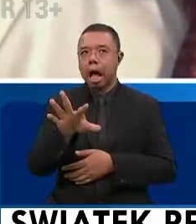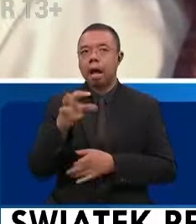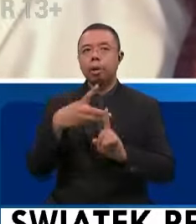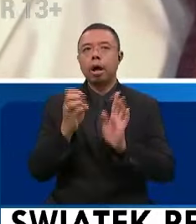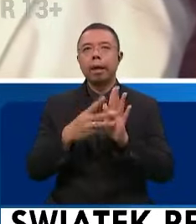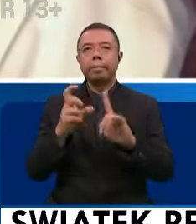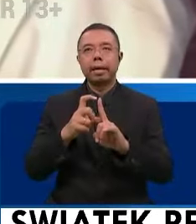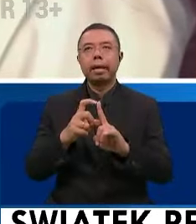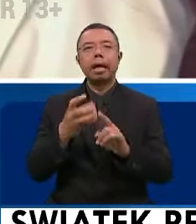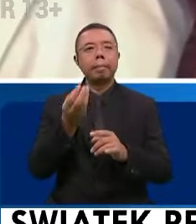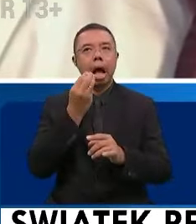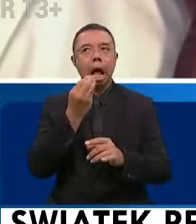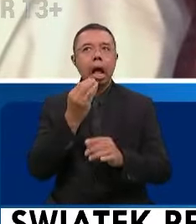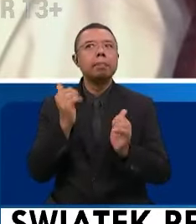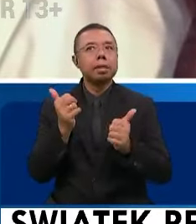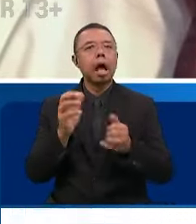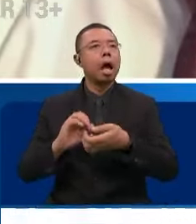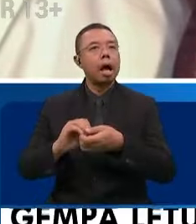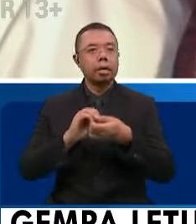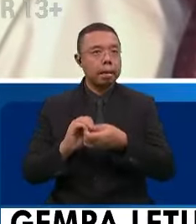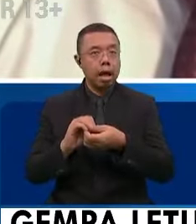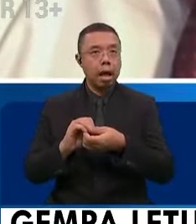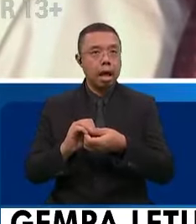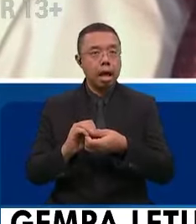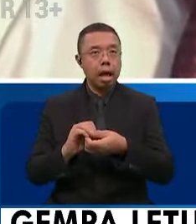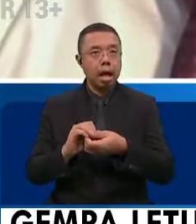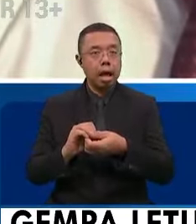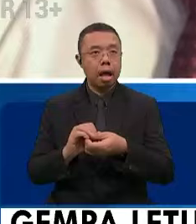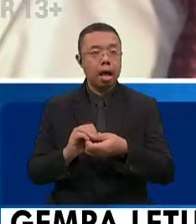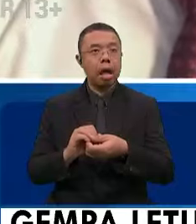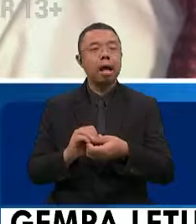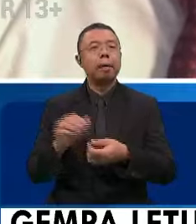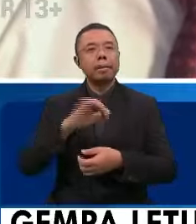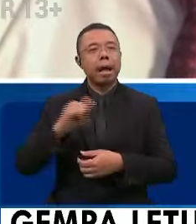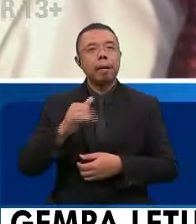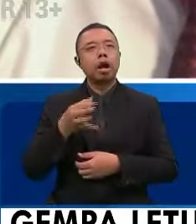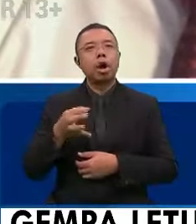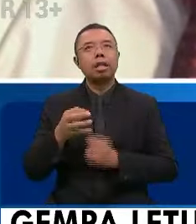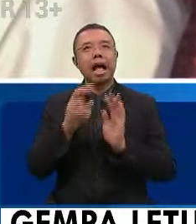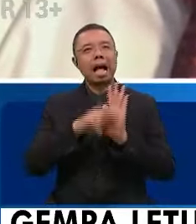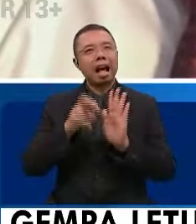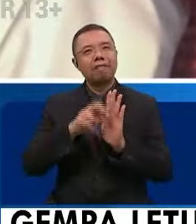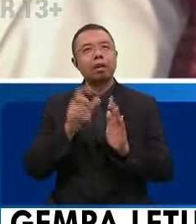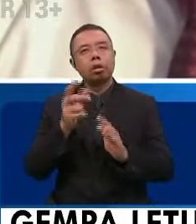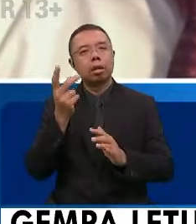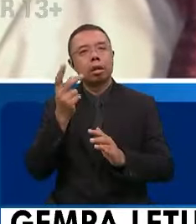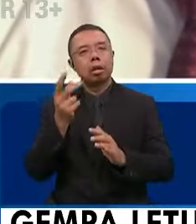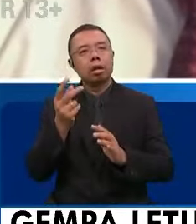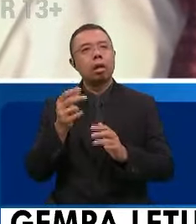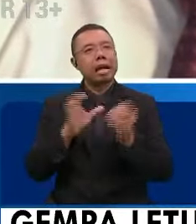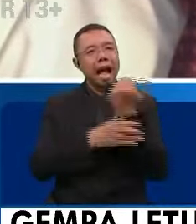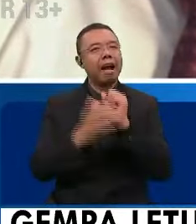pangan aneka usaha bisa melakukan kerjasama antar daerah dengan Kota Ngawi untuk menjaga stok beras